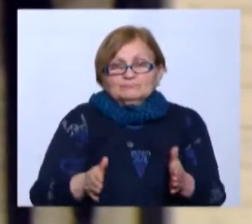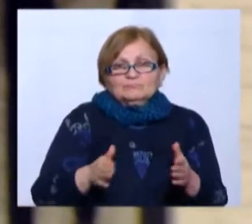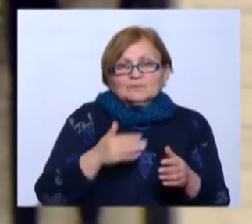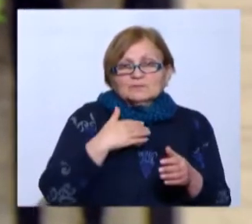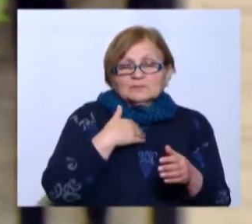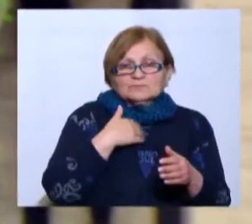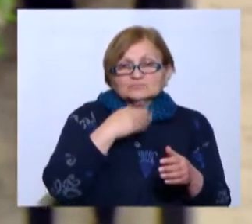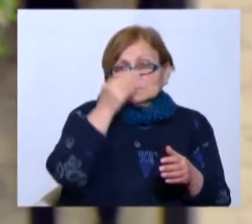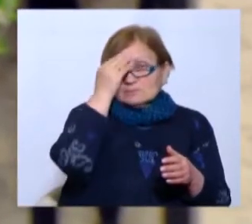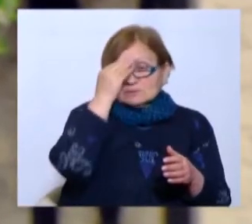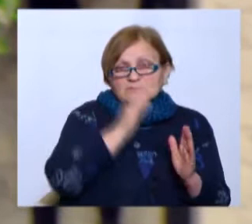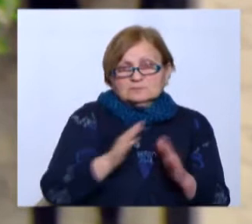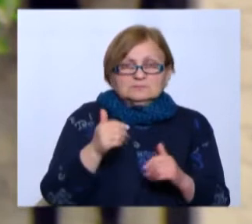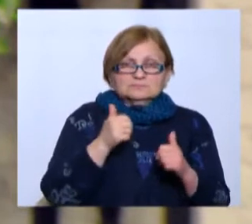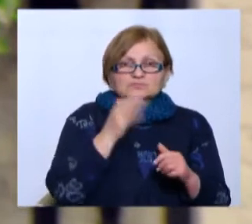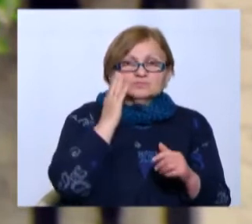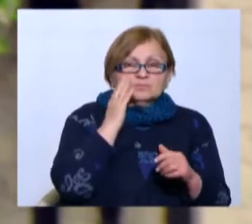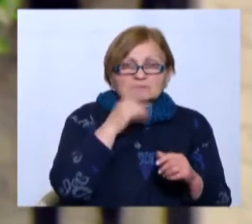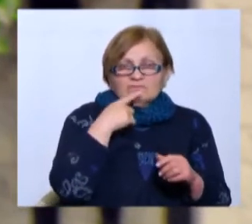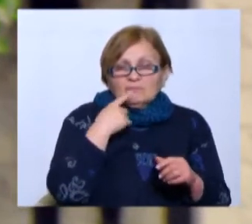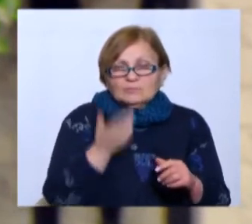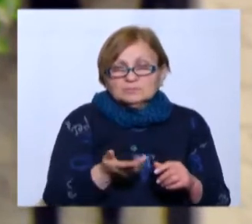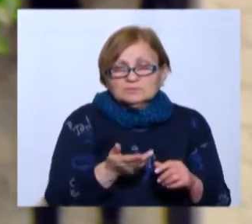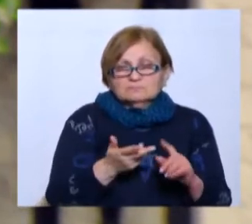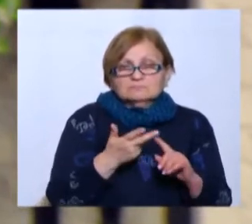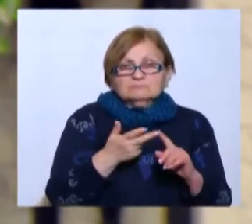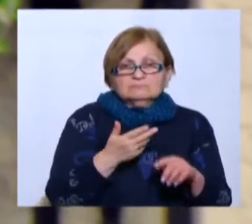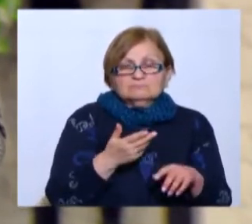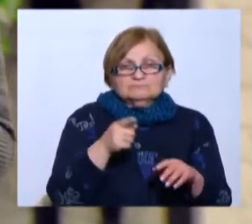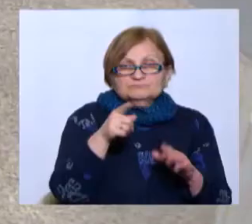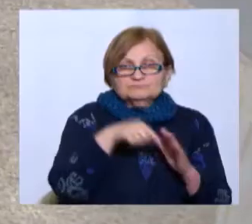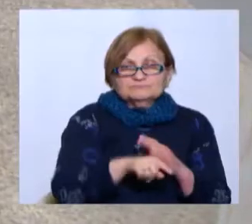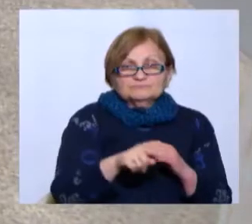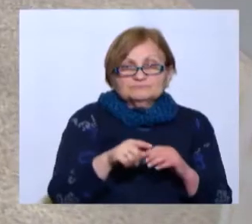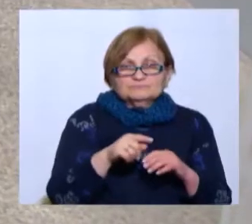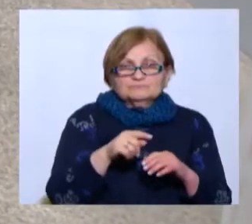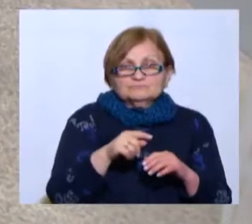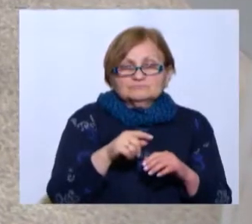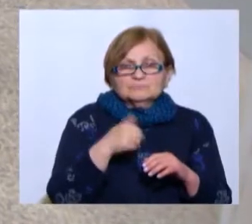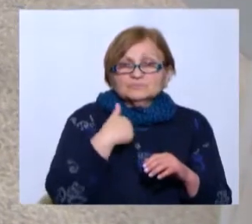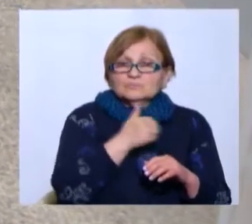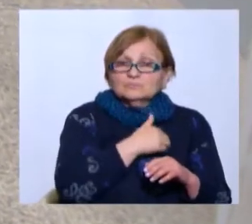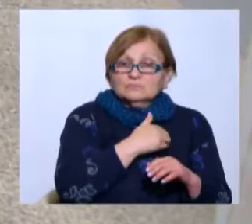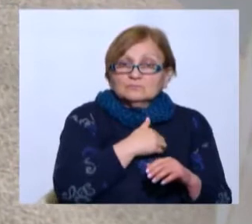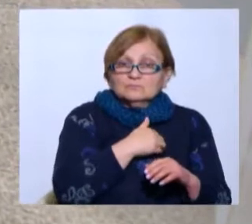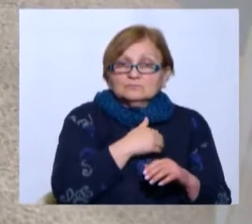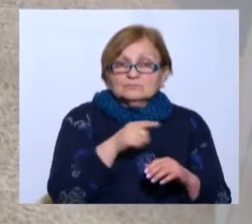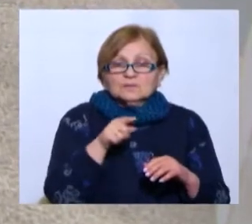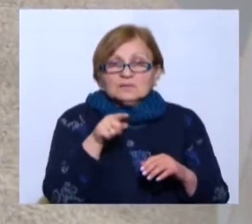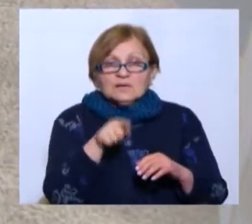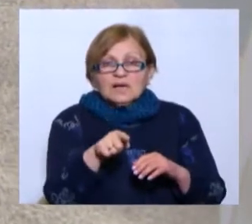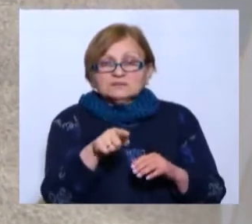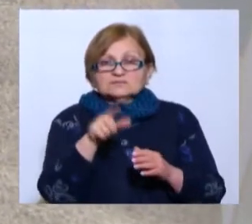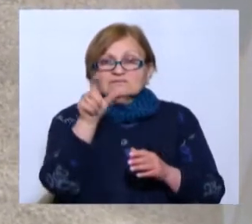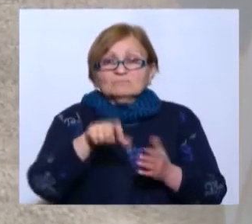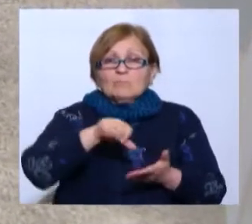ჩვენი მოსაზრება მართებულია. და მესამე, ეს არის, როდესაც გსურს პერსონაჟის მოქმედების